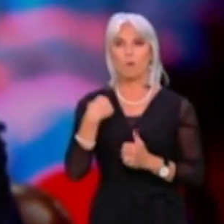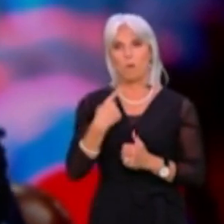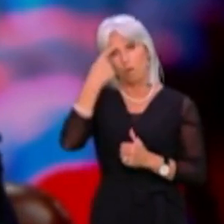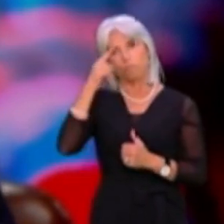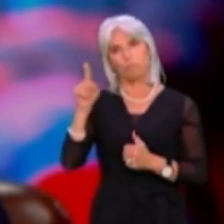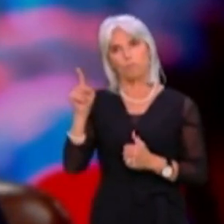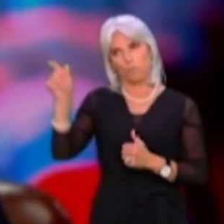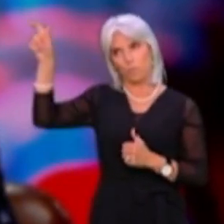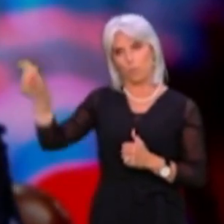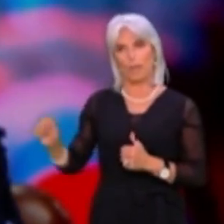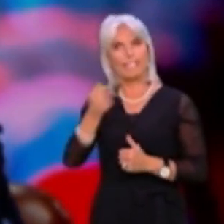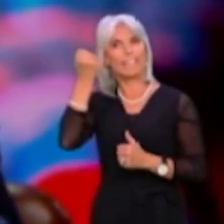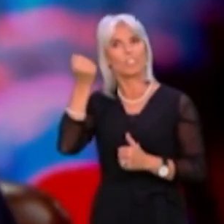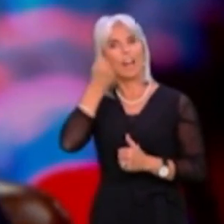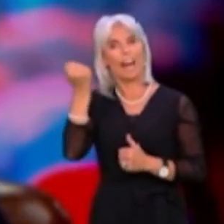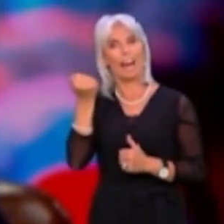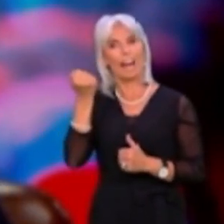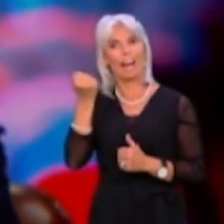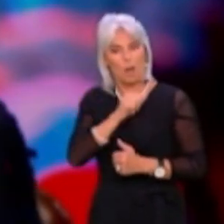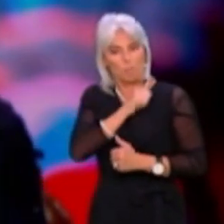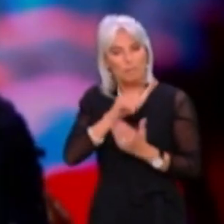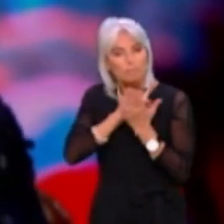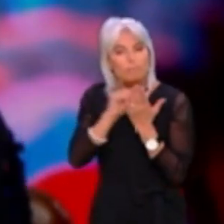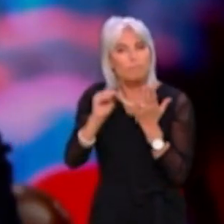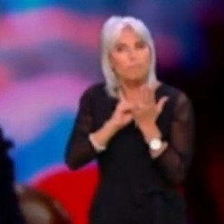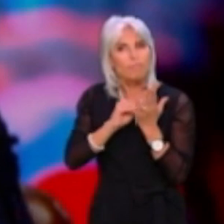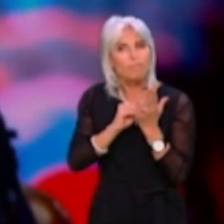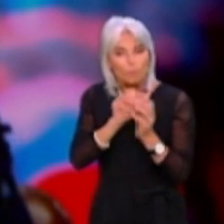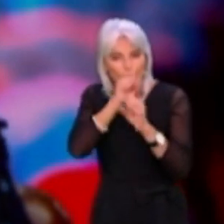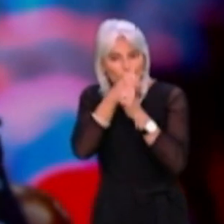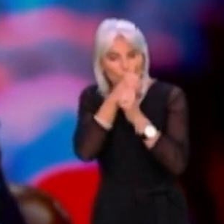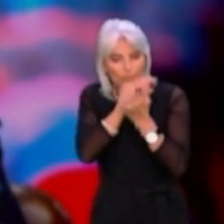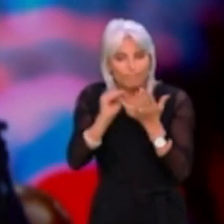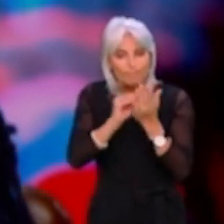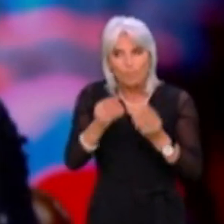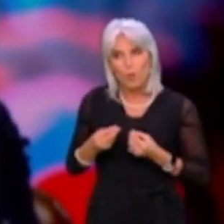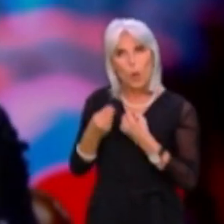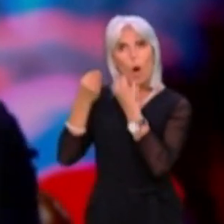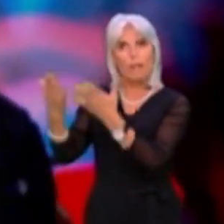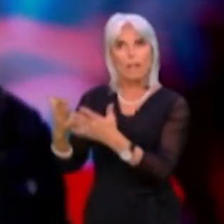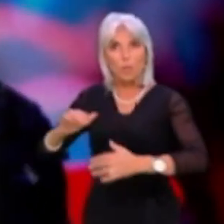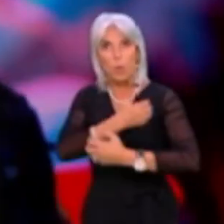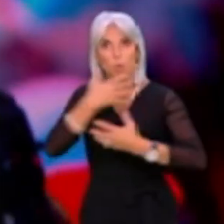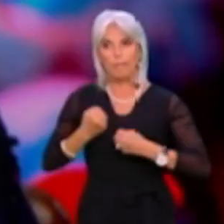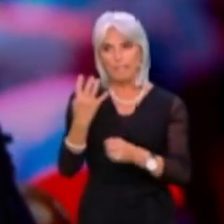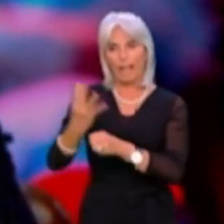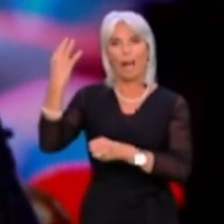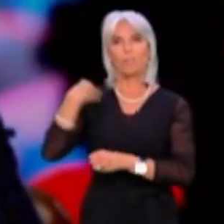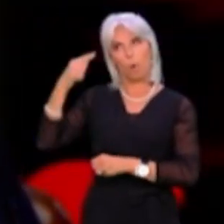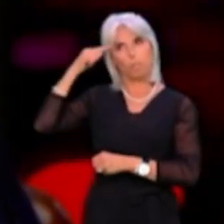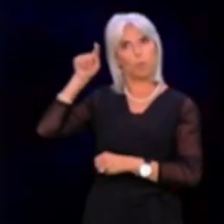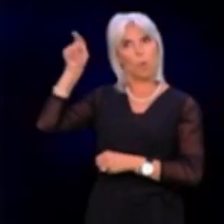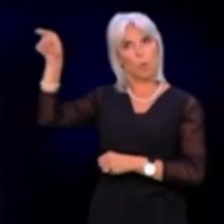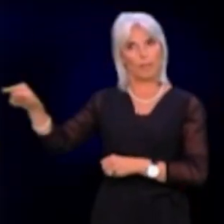vraiment pour Sacha. Je l'ai écrit d'abord de façon privée et je lui ai écrit en secret et offert en surprise il y a 4 ans. Et c'était d'abord pour